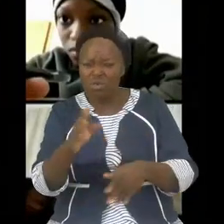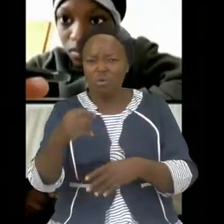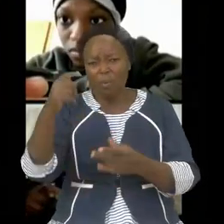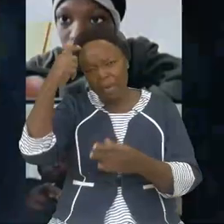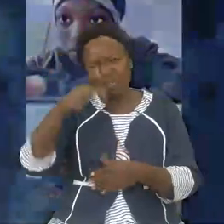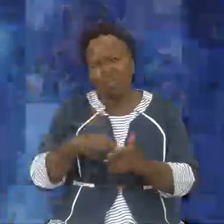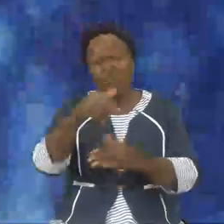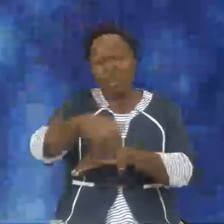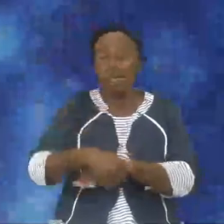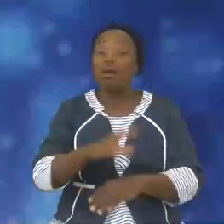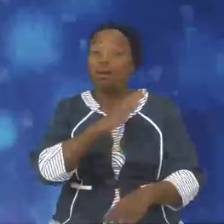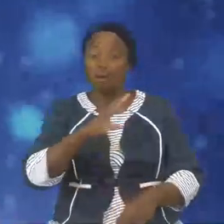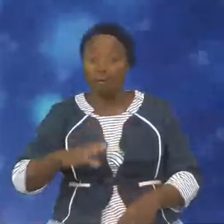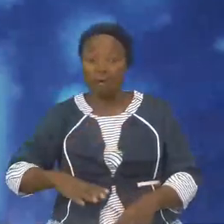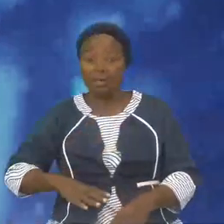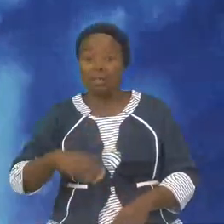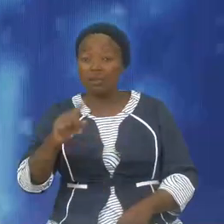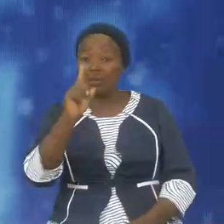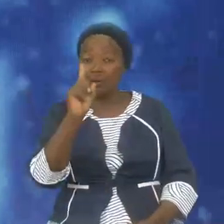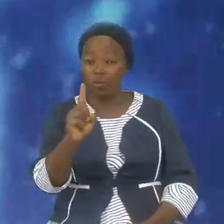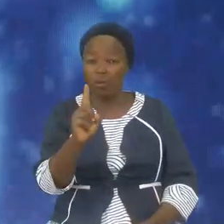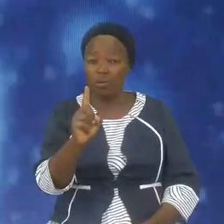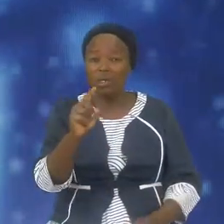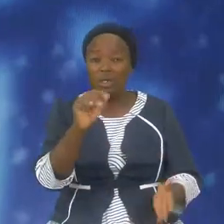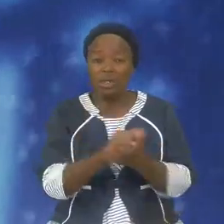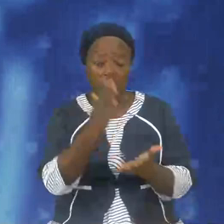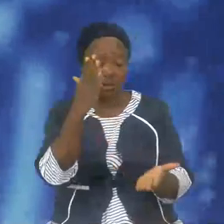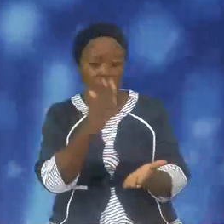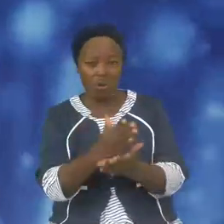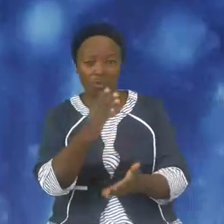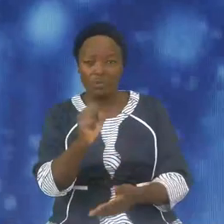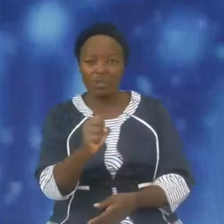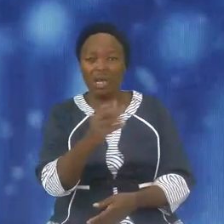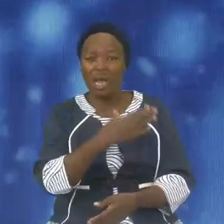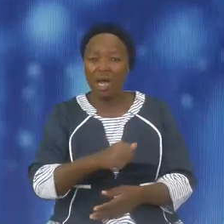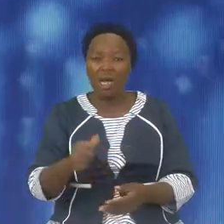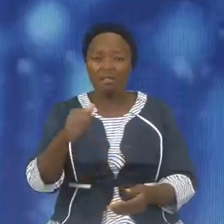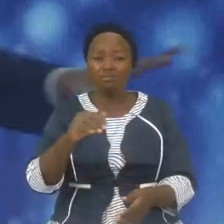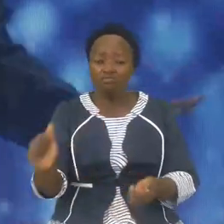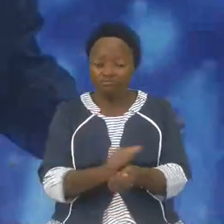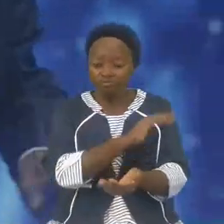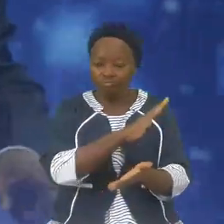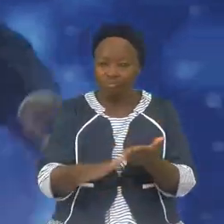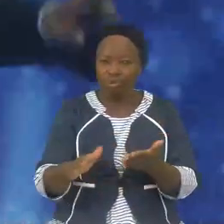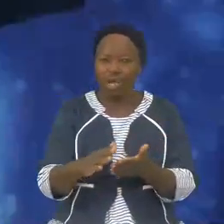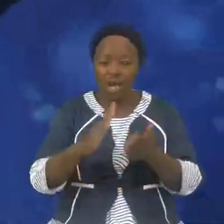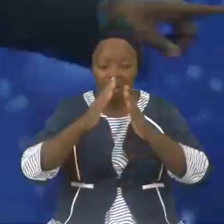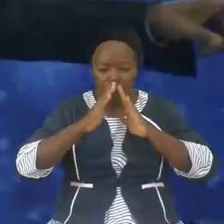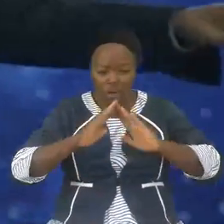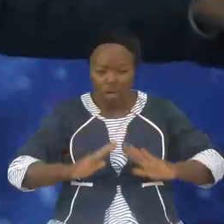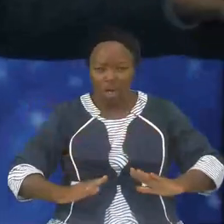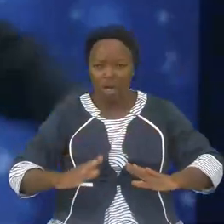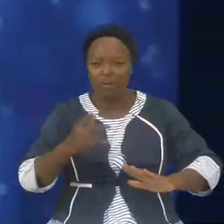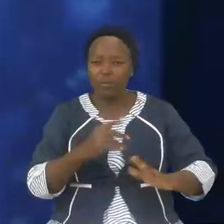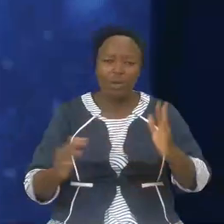qu'est-ce qui rend votre vie perplexe, qui vous dérange, qui vous harasse? Christ, qui éteint, qui